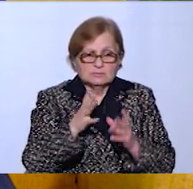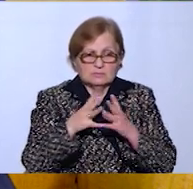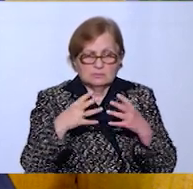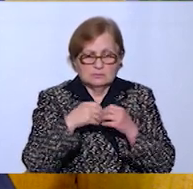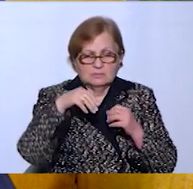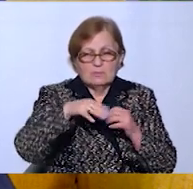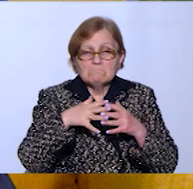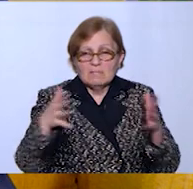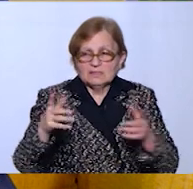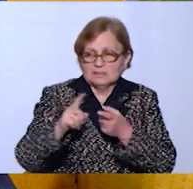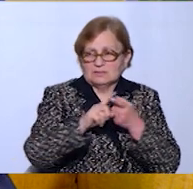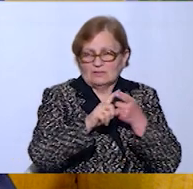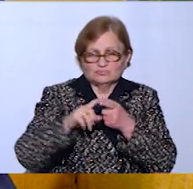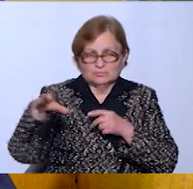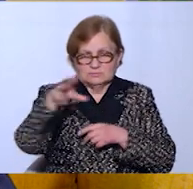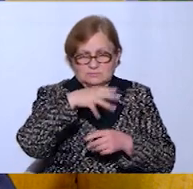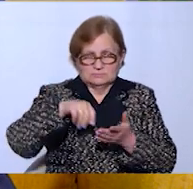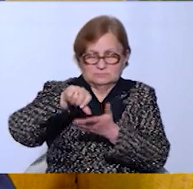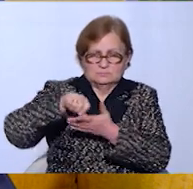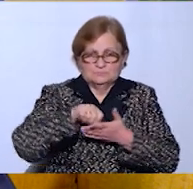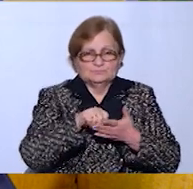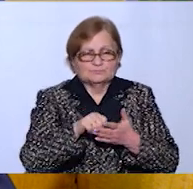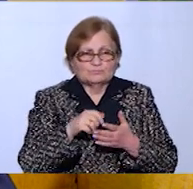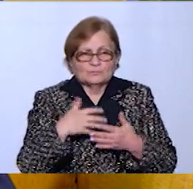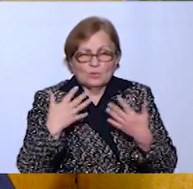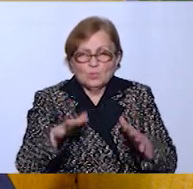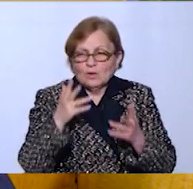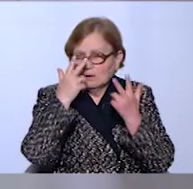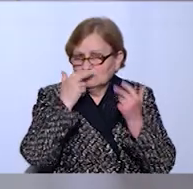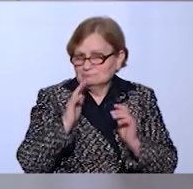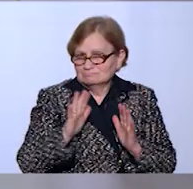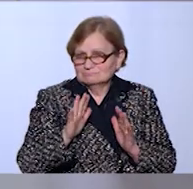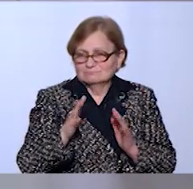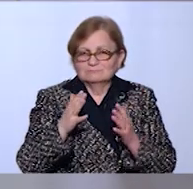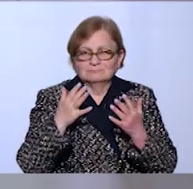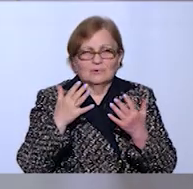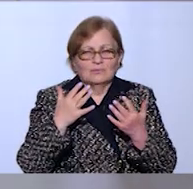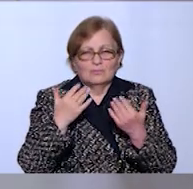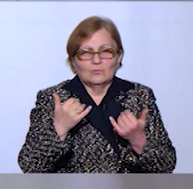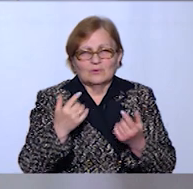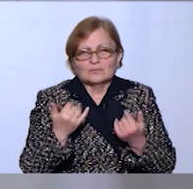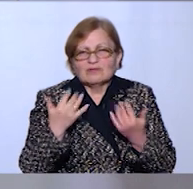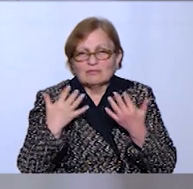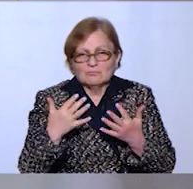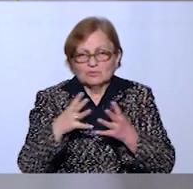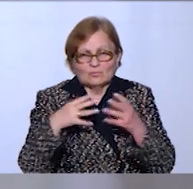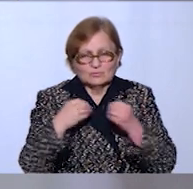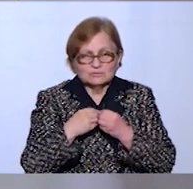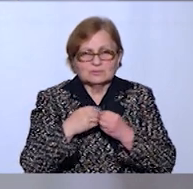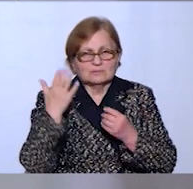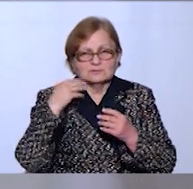იგივე შენიშვნების რაოდენობის შემცირება, დადებითი უკავშირი და სხვა? ნამდვილად უწევთ, რომ შეამცირონ